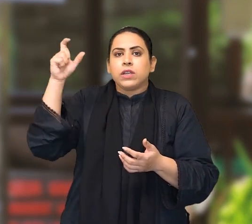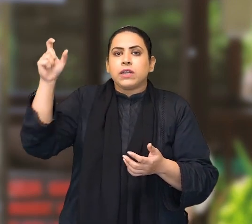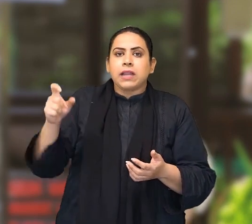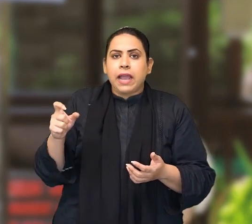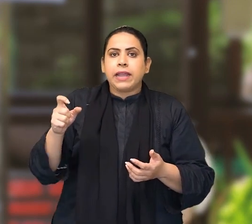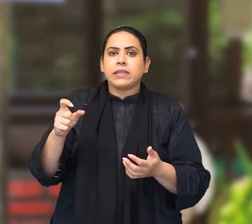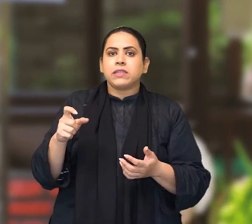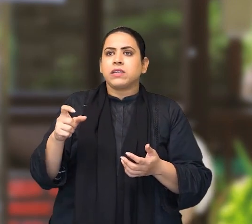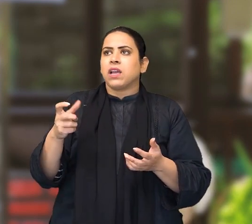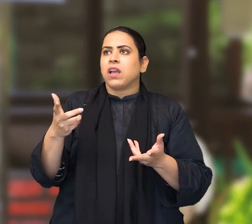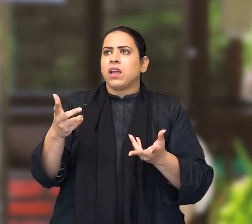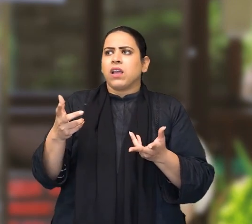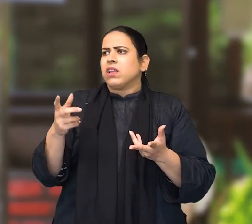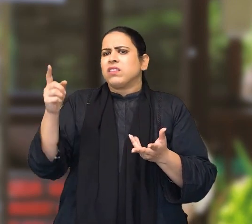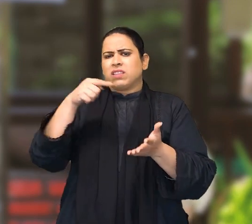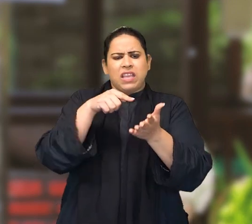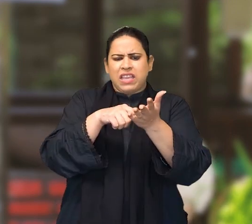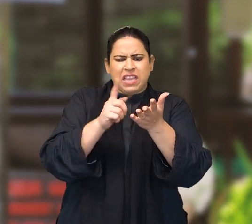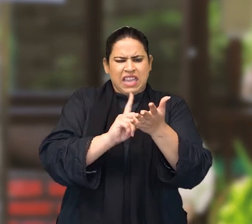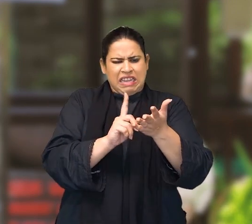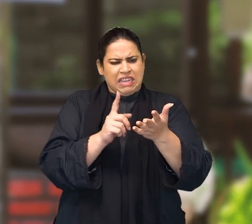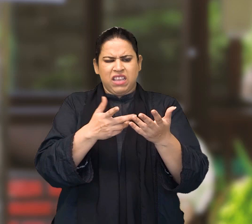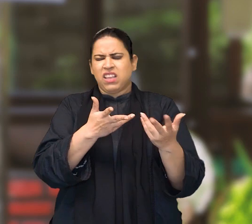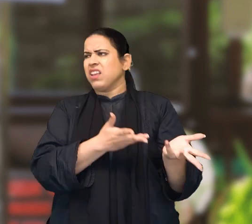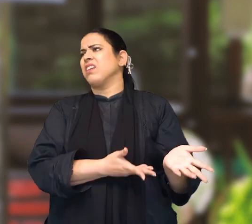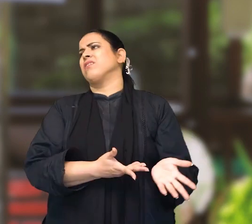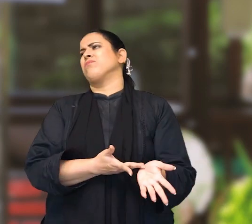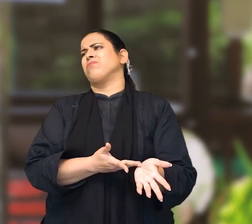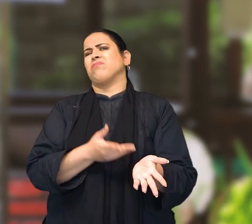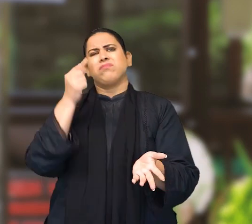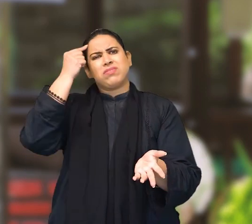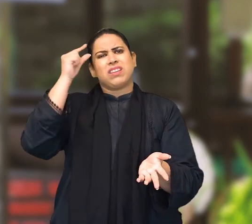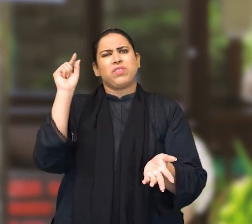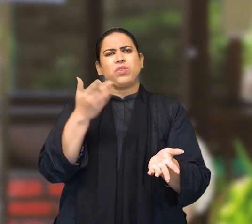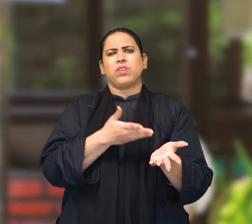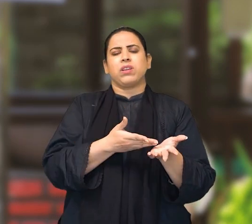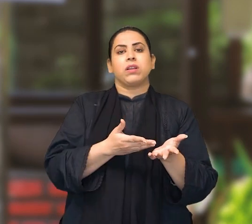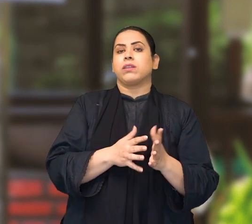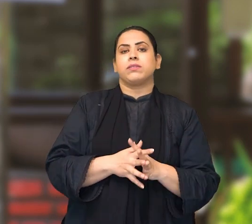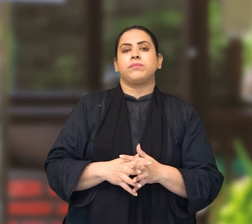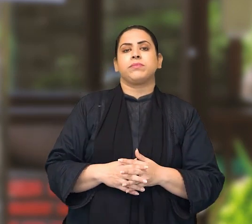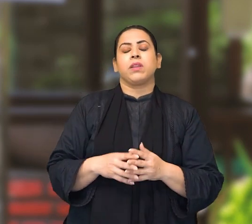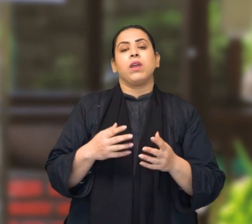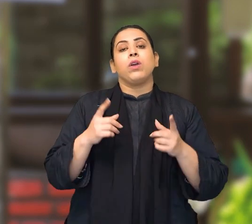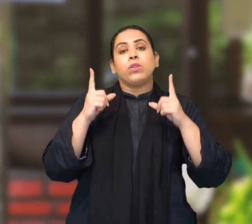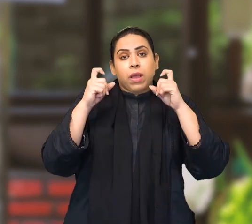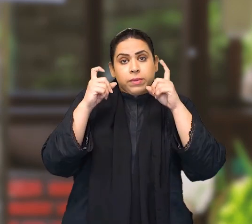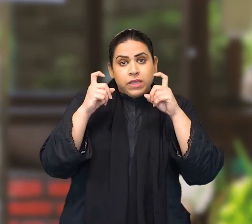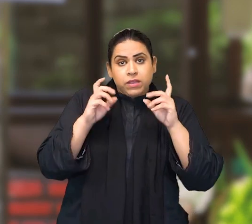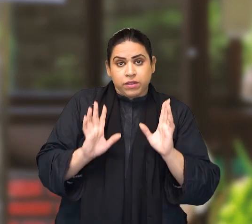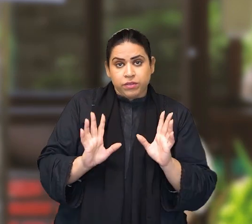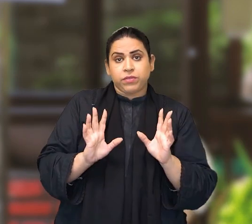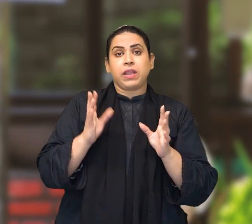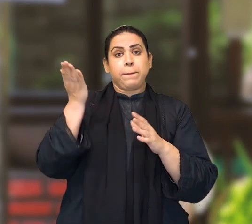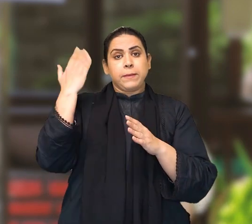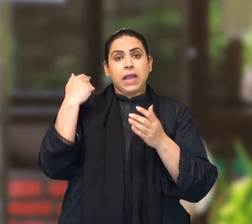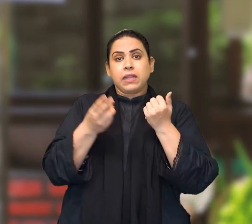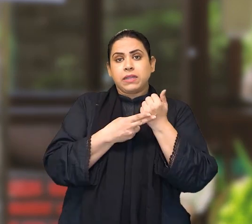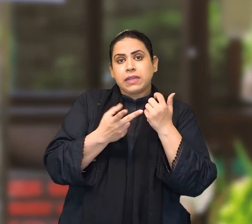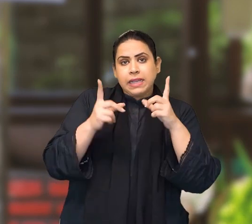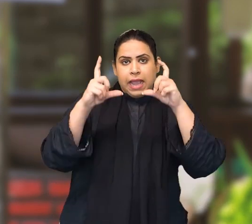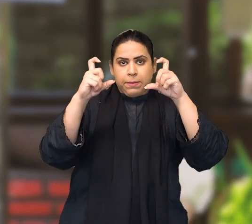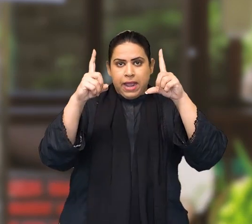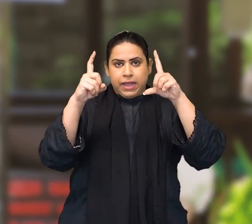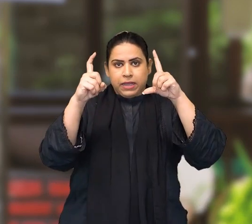उस तरह से प्लान नहीं कर पाता. बट अगेन यू हैव स्टिल मार्जिन टू प्ले अराउंड. यू नीड टू नो कि आपके जो कैमरा एंगल्स